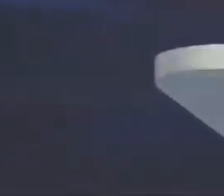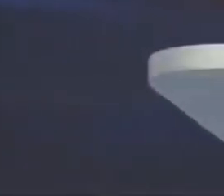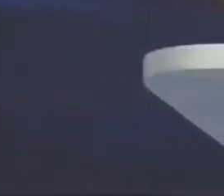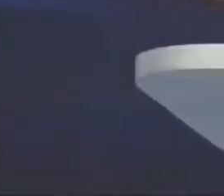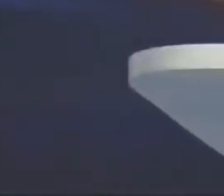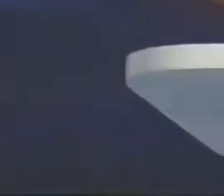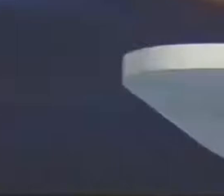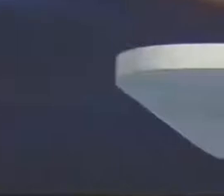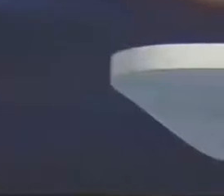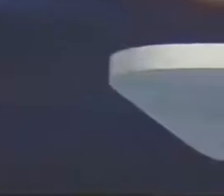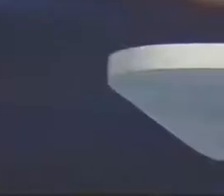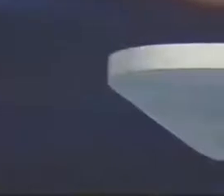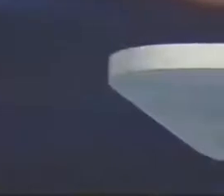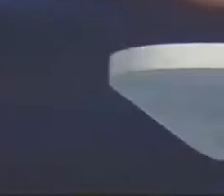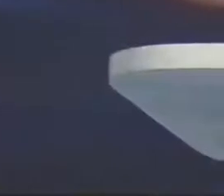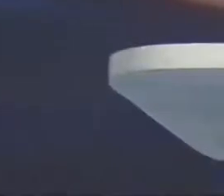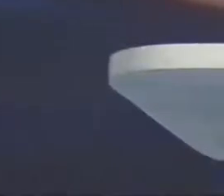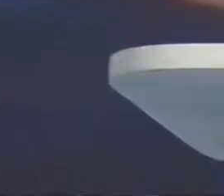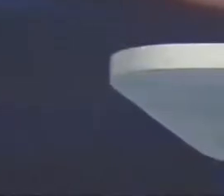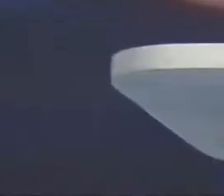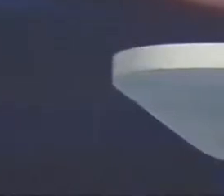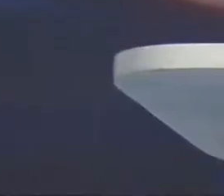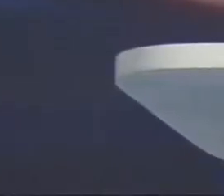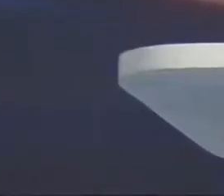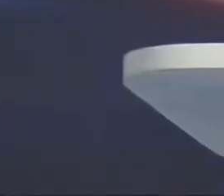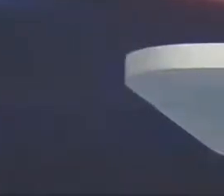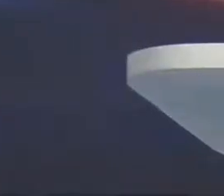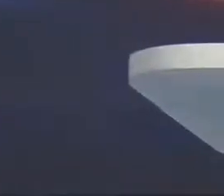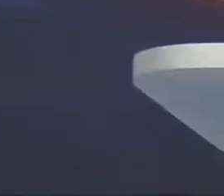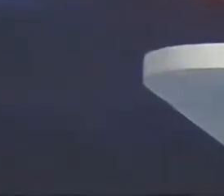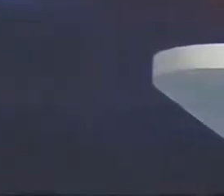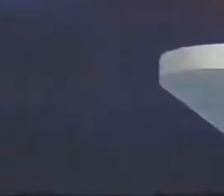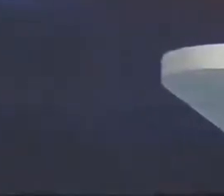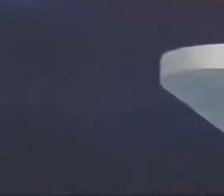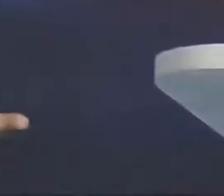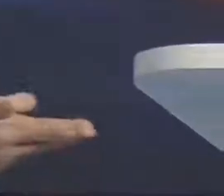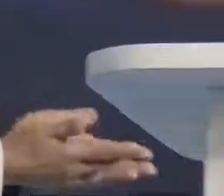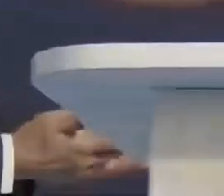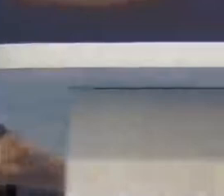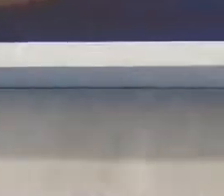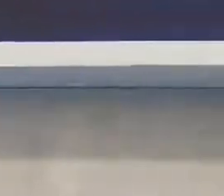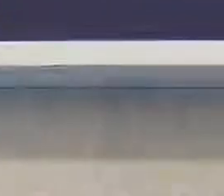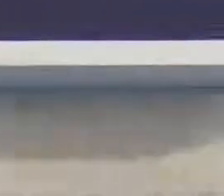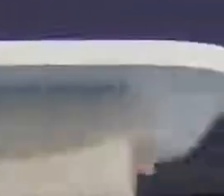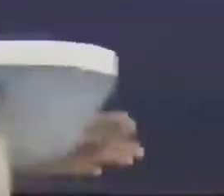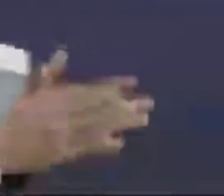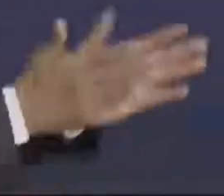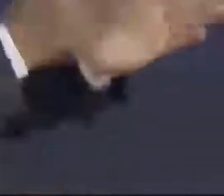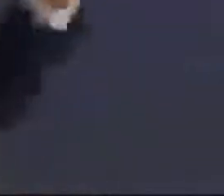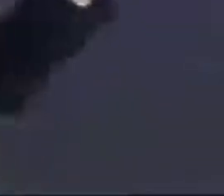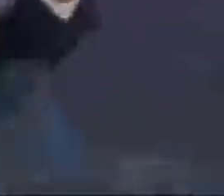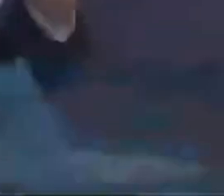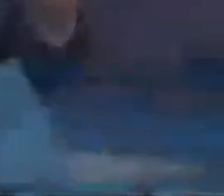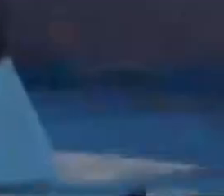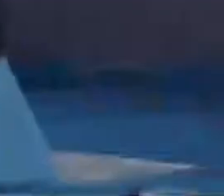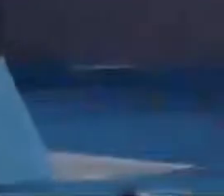Il connaissait mon âge. Il connaît ma force. Il sait peut-être que ma force n'est pas la force d'un adolescent, mais il me dit, tout lieu